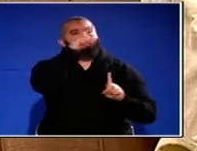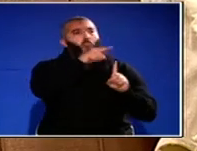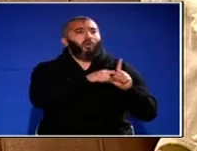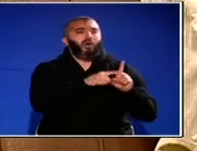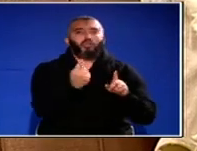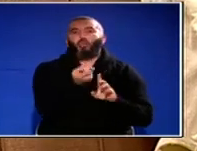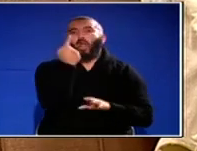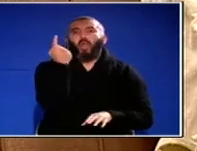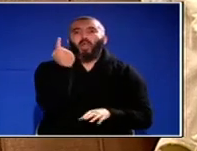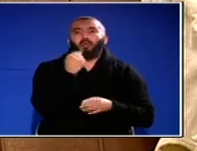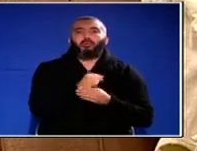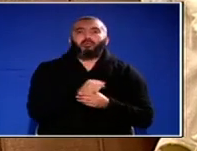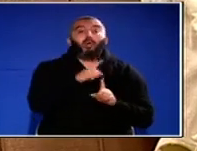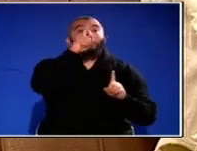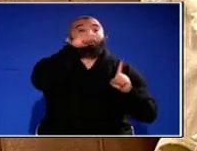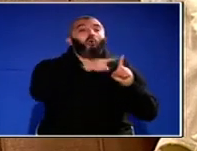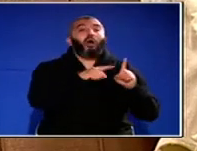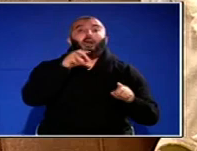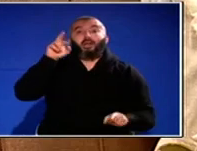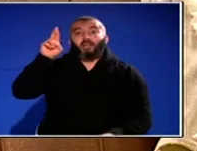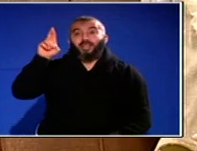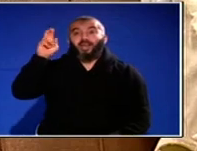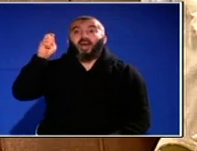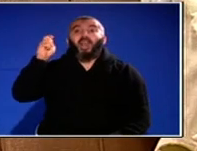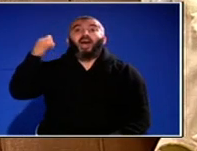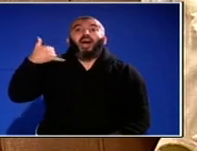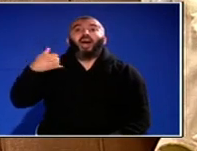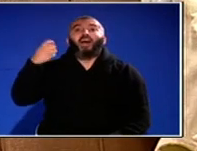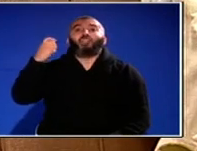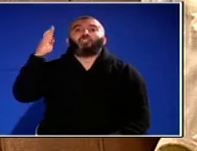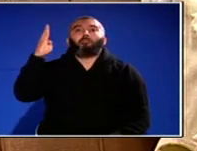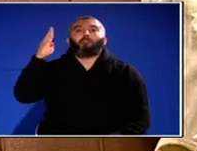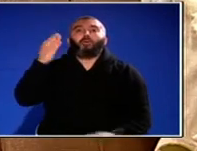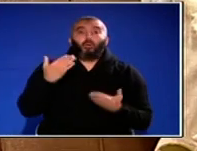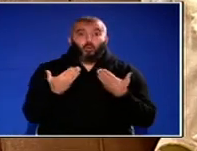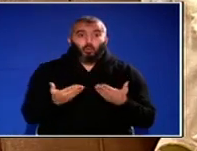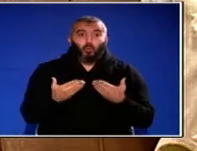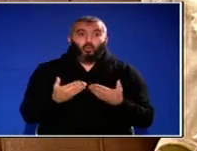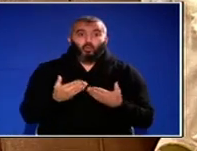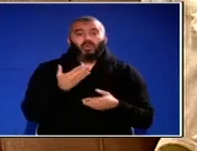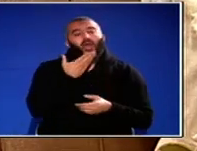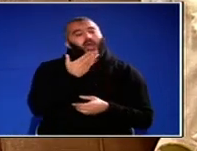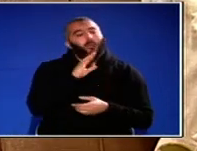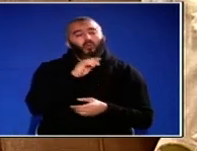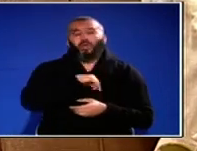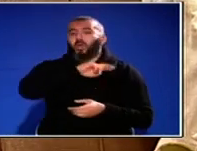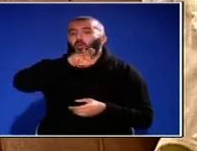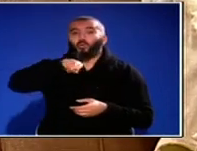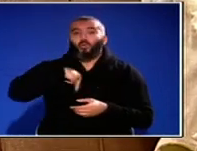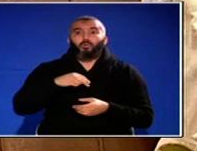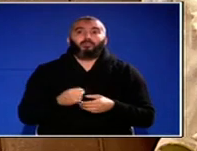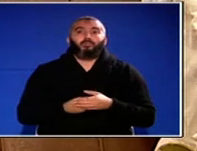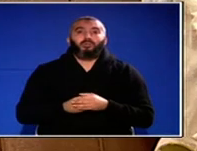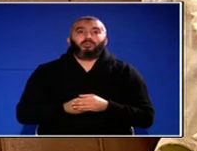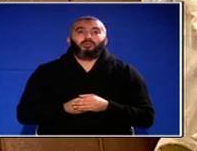فهو شهر رجب، الذي نسعد بأننا والحمد لله عز وجل ندخله،